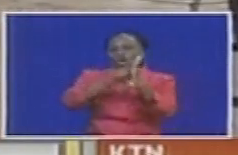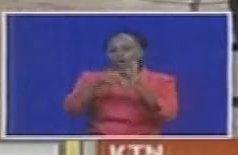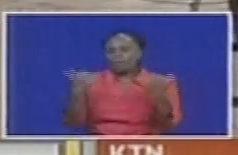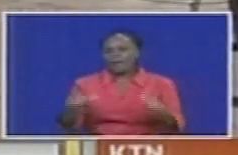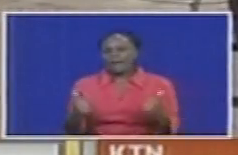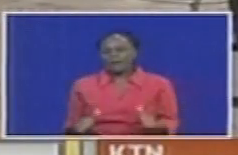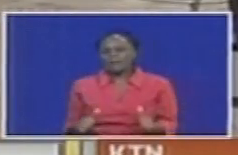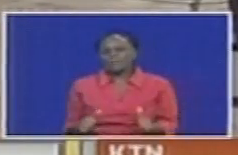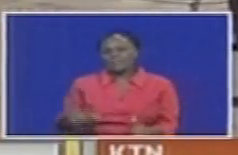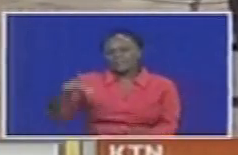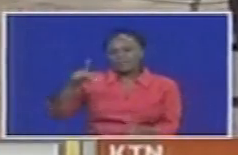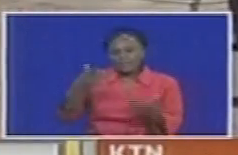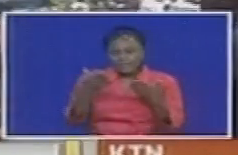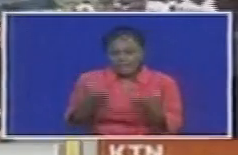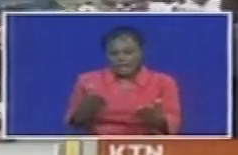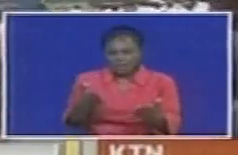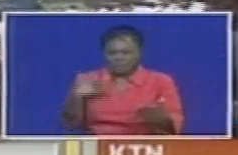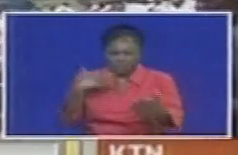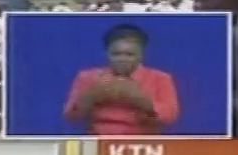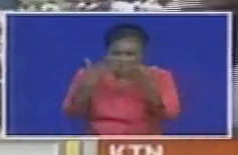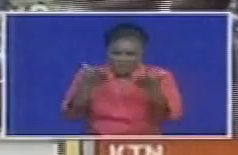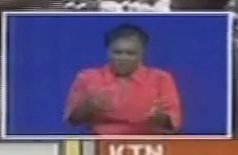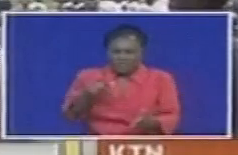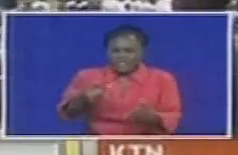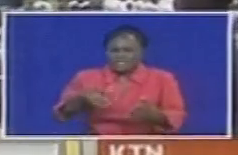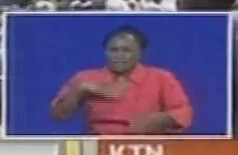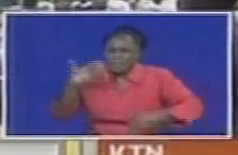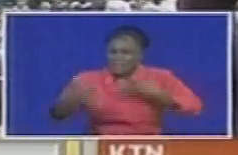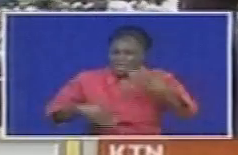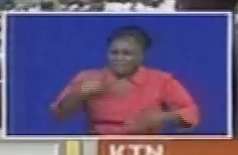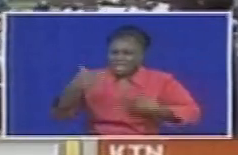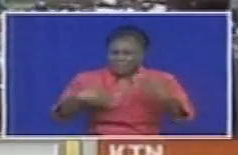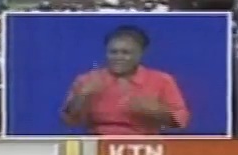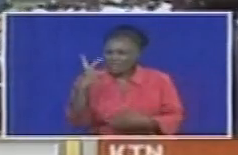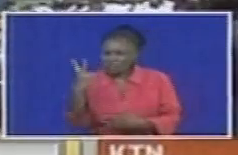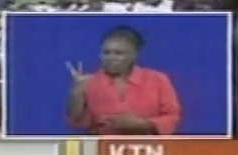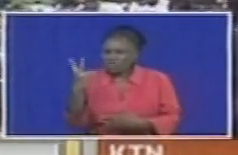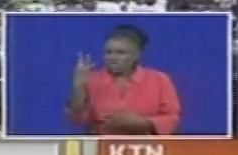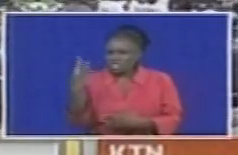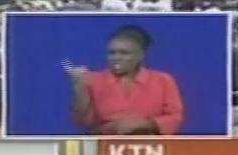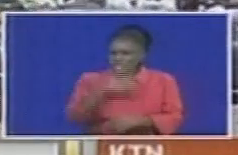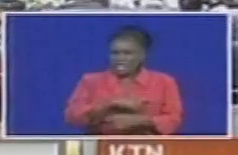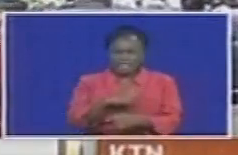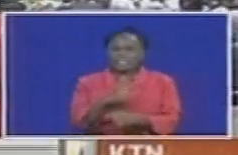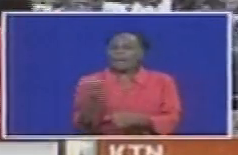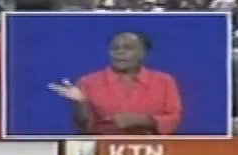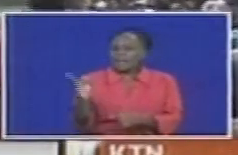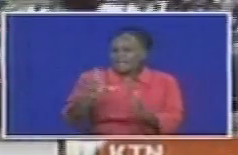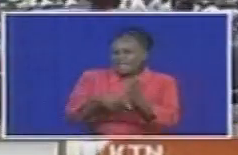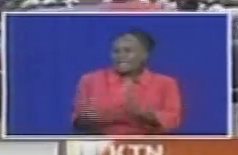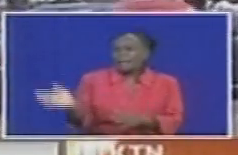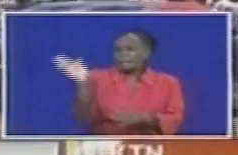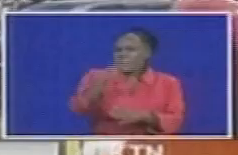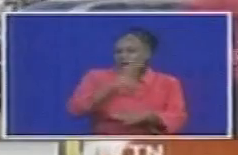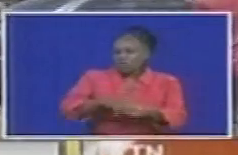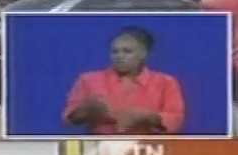kidijitali. La wasafiri sasa ni kwamba huu usiwe mchezo wa paka na panya wa siku mbili tatu kisha magari mabovu yaruhusiwe